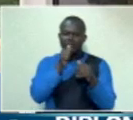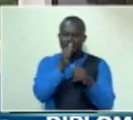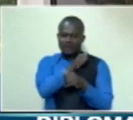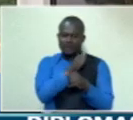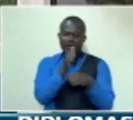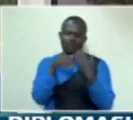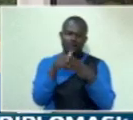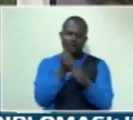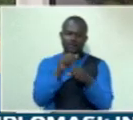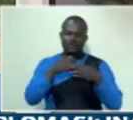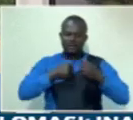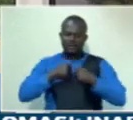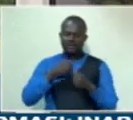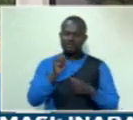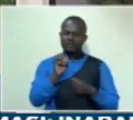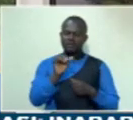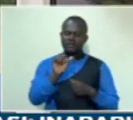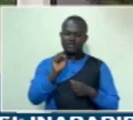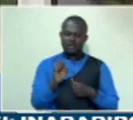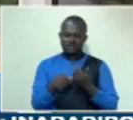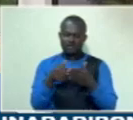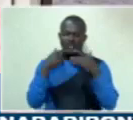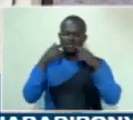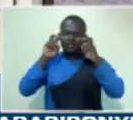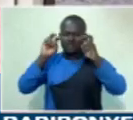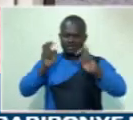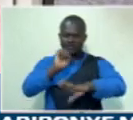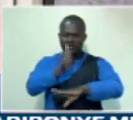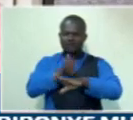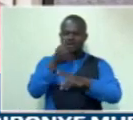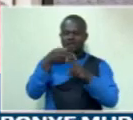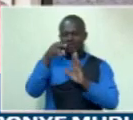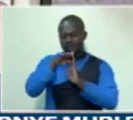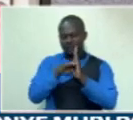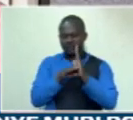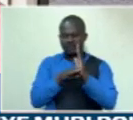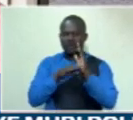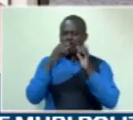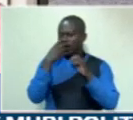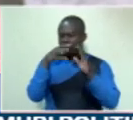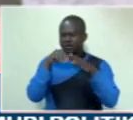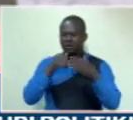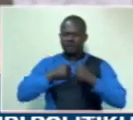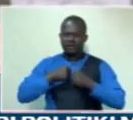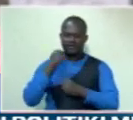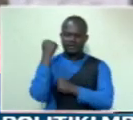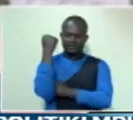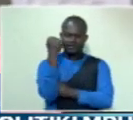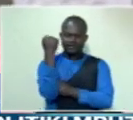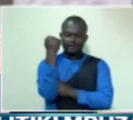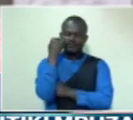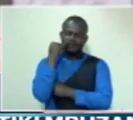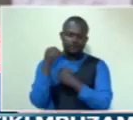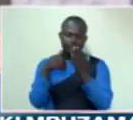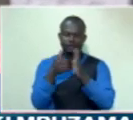w'urugaga rw'abavoka mu Rwanda muyize nkunda barashi avuga ko ishyirwaho ry'urugaga rw'abavoka mu Rwanda ari kimwe mu nkingi ikomeye